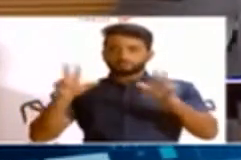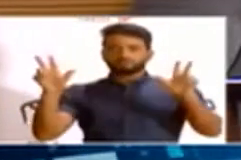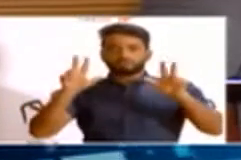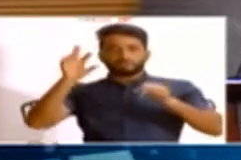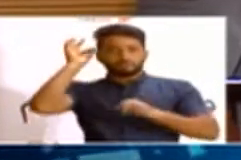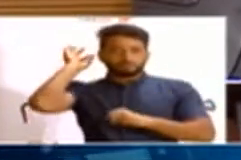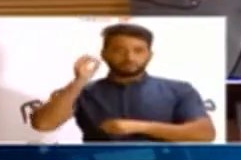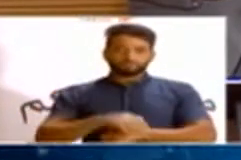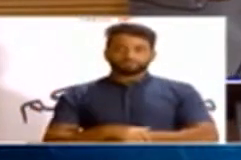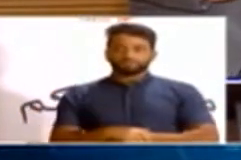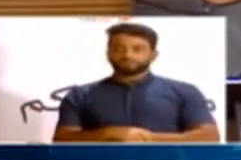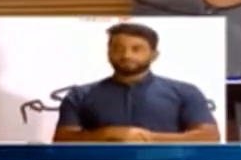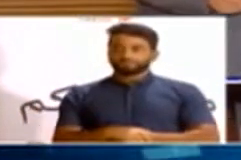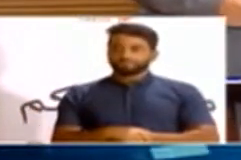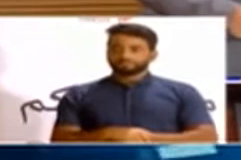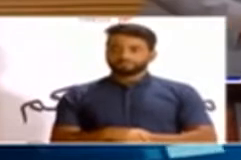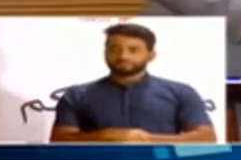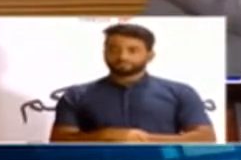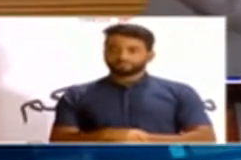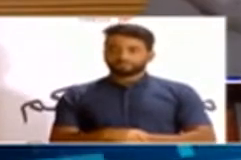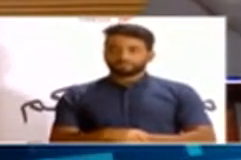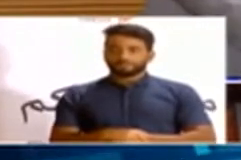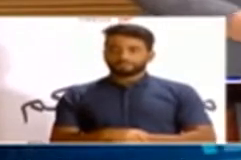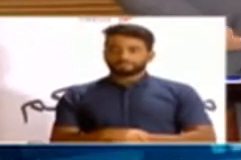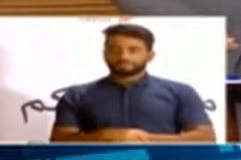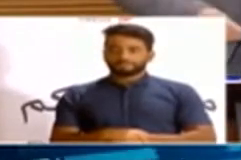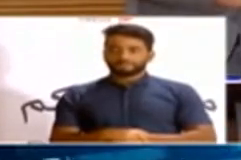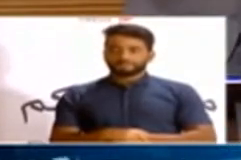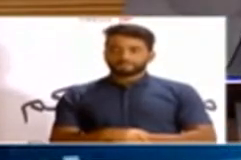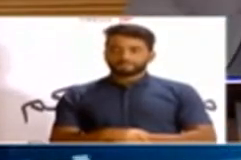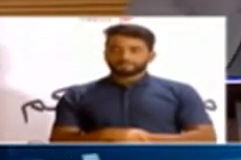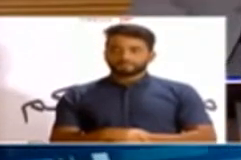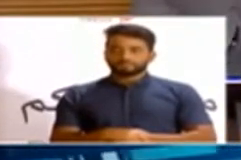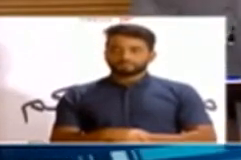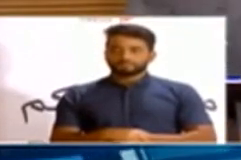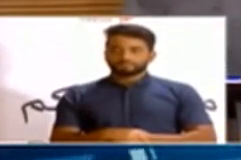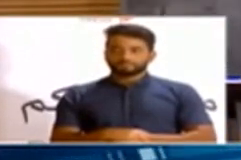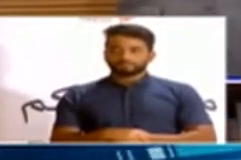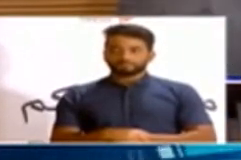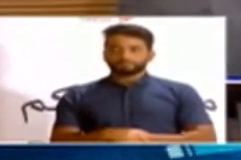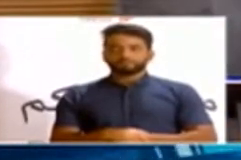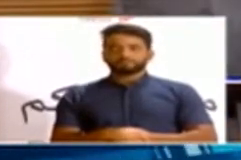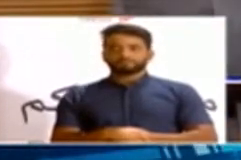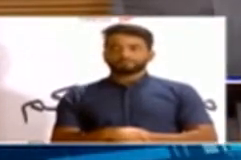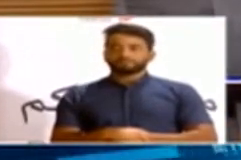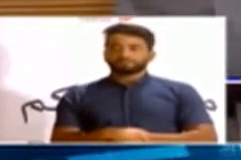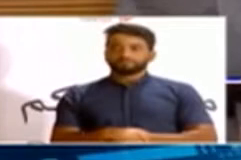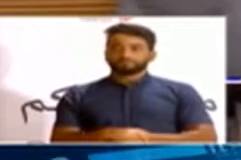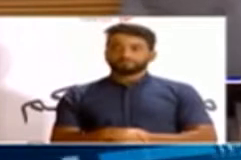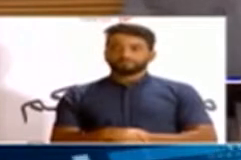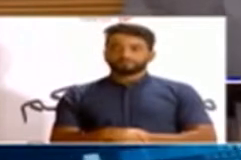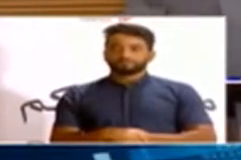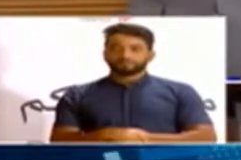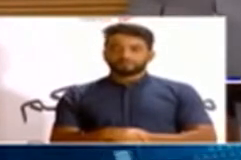هناك تخوف من أنه مسألة التخلي؟ هو التخلي ليس دستوريا، تخلي ليس